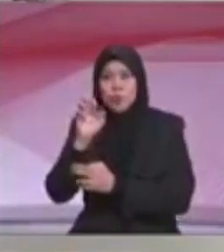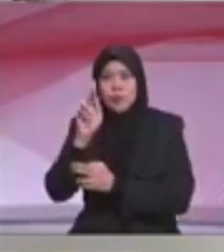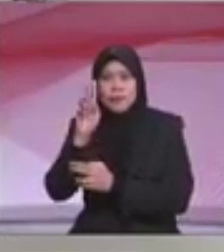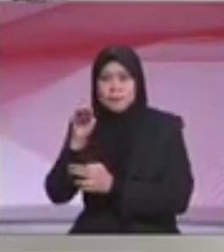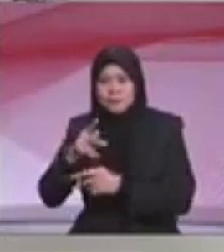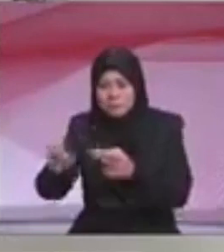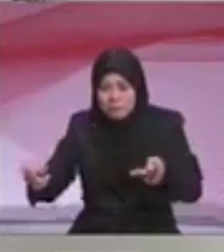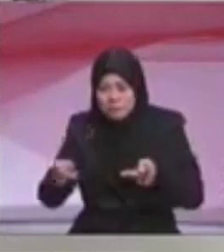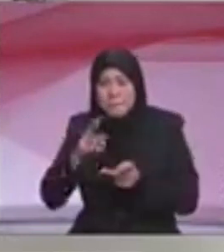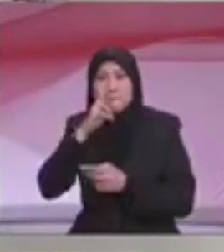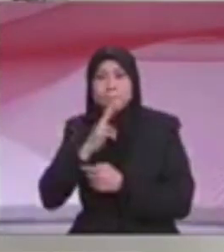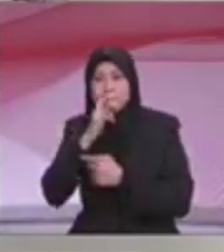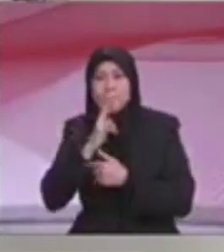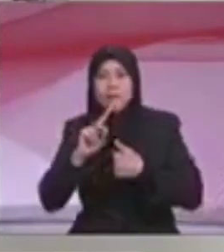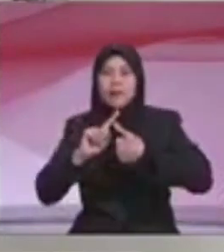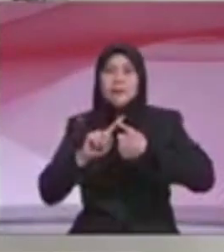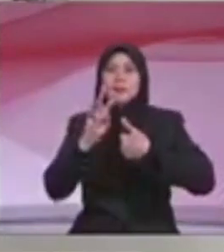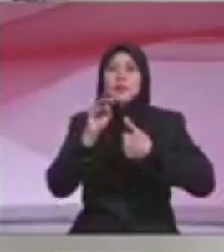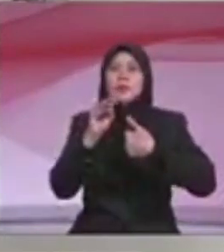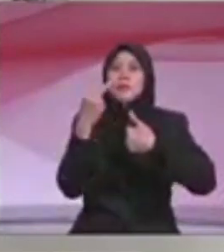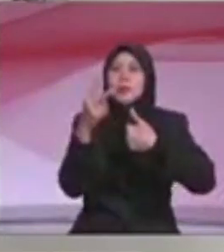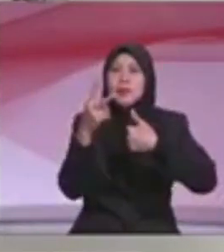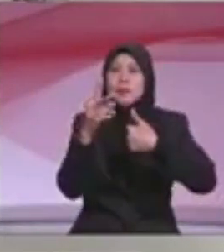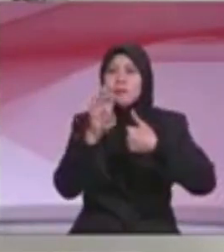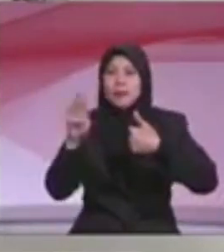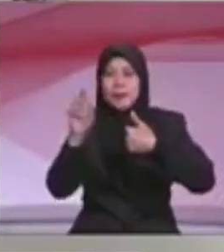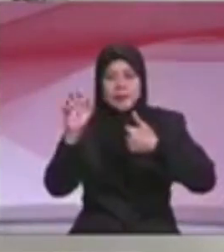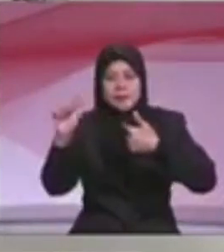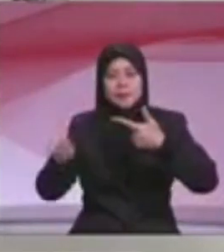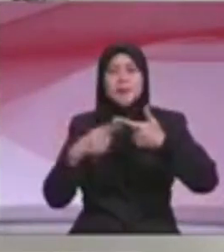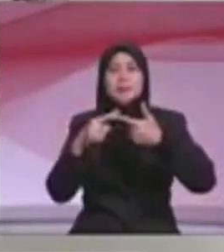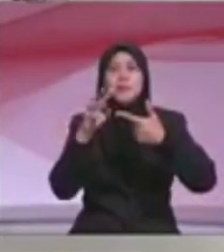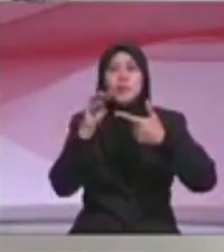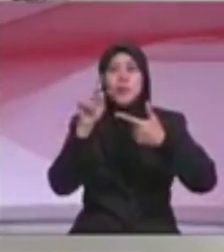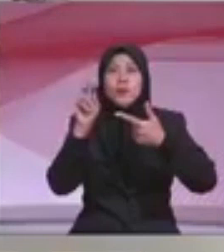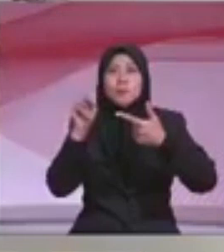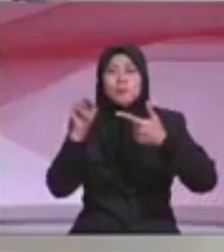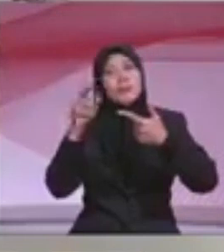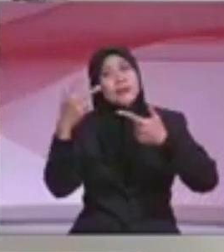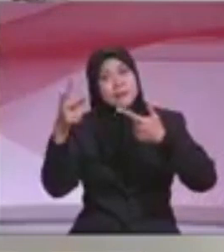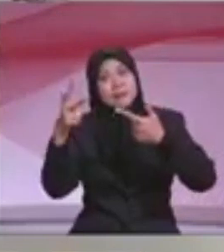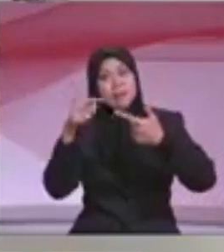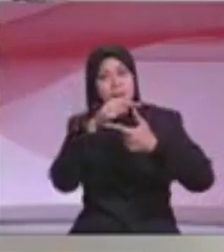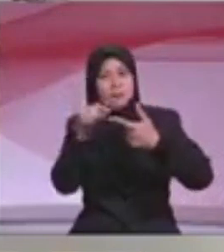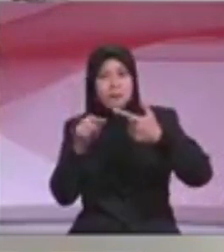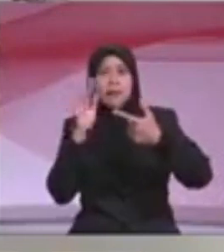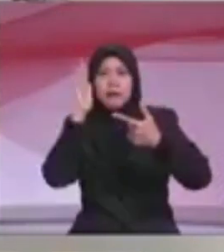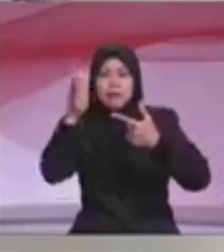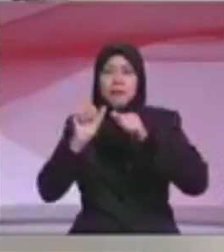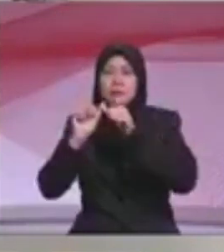merah, iaitu mukim 12 Barat Daya dan mukim 13 Timur Laut, akan